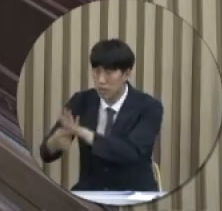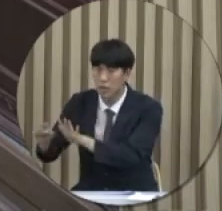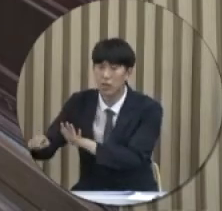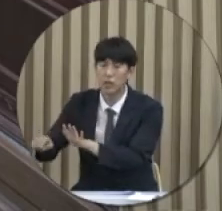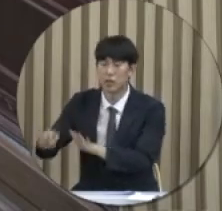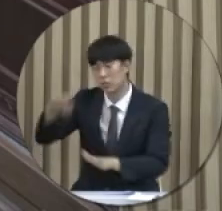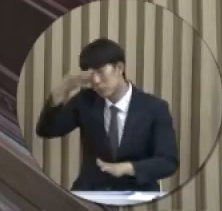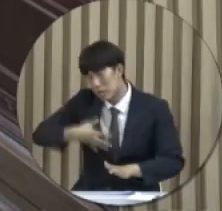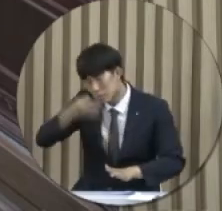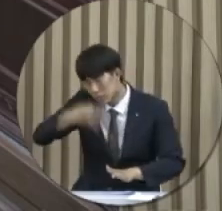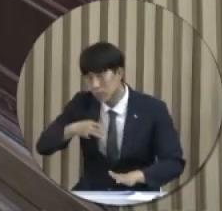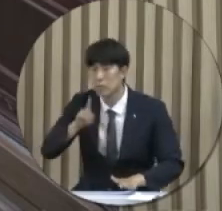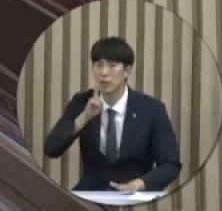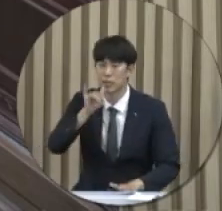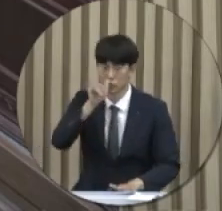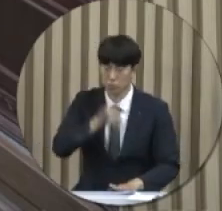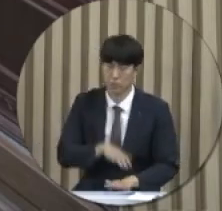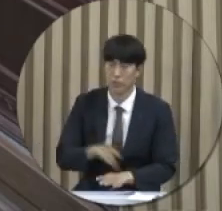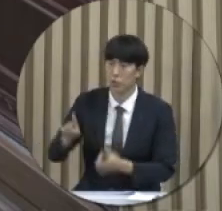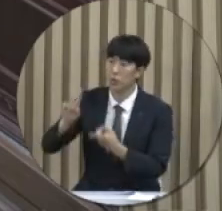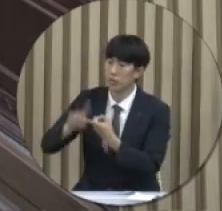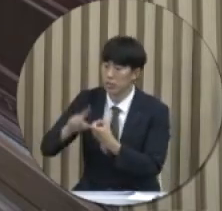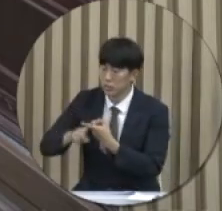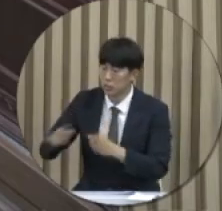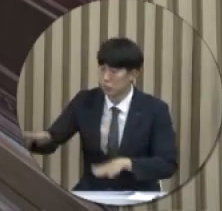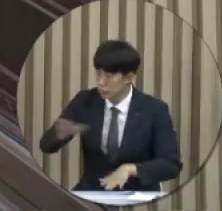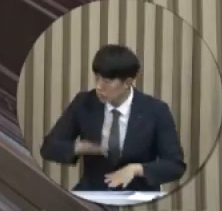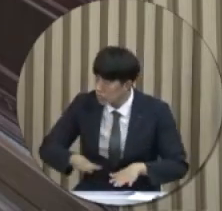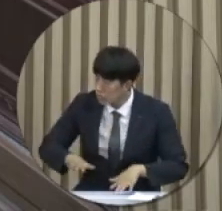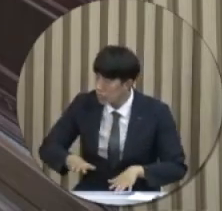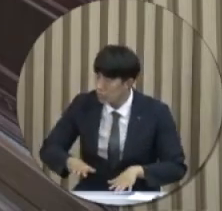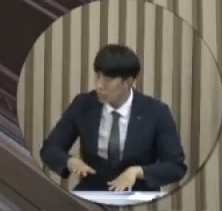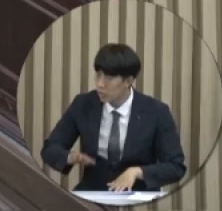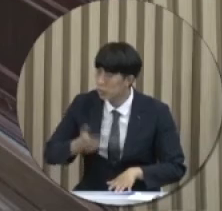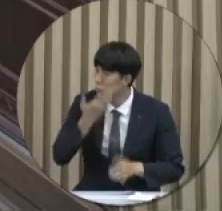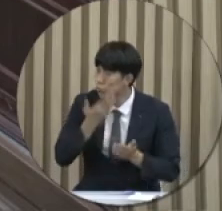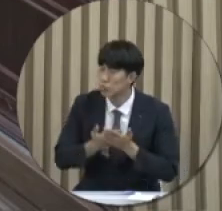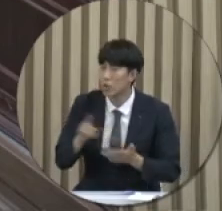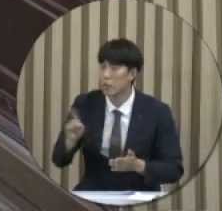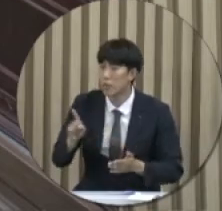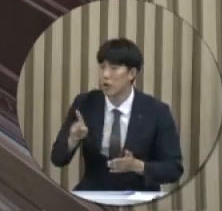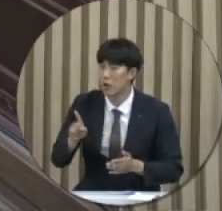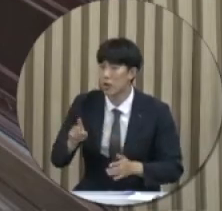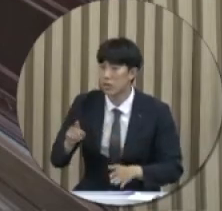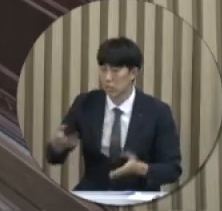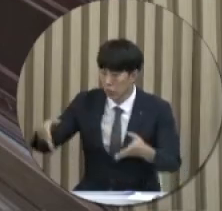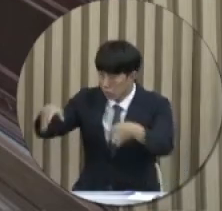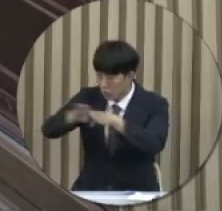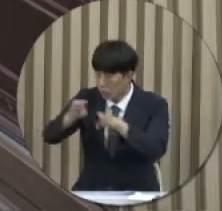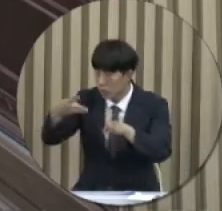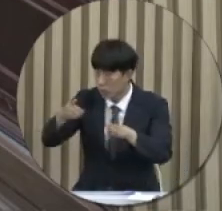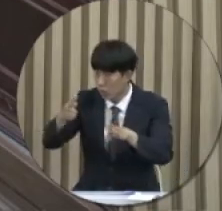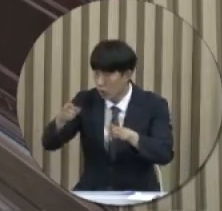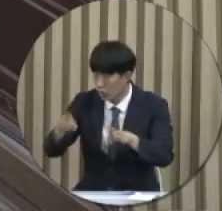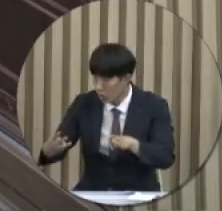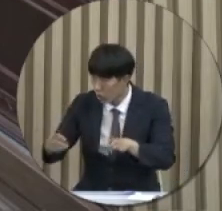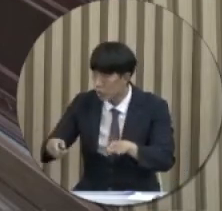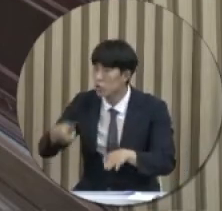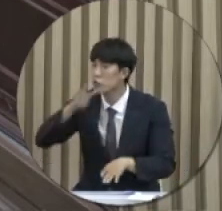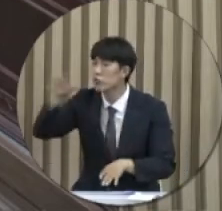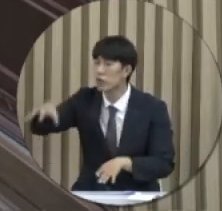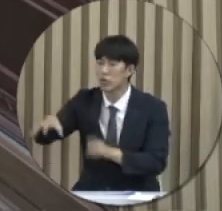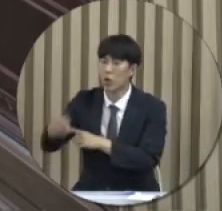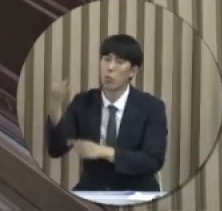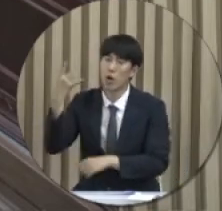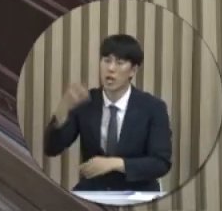구했고, 그리고 거기에 대해서 우리가 되게 중요했던 협객 터널 같은 경우도요, 수원에서 원래 거기다